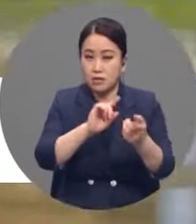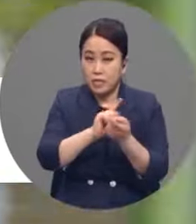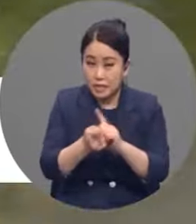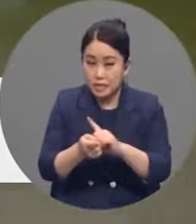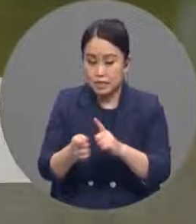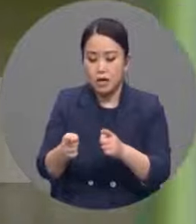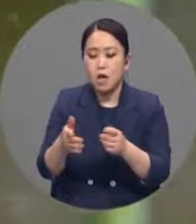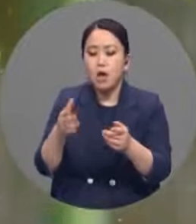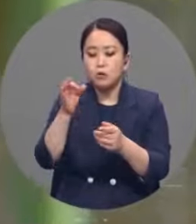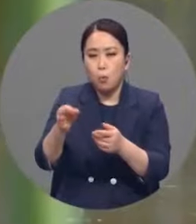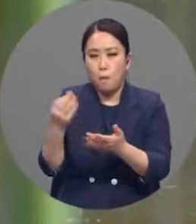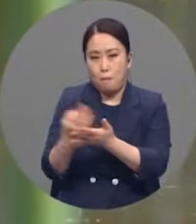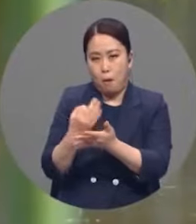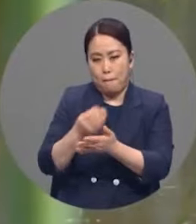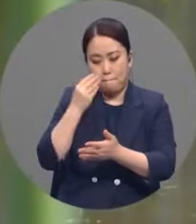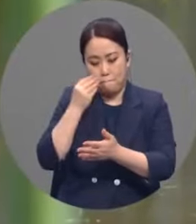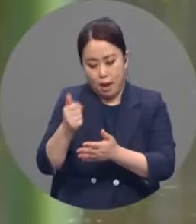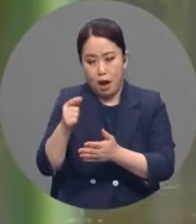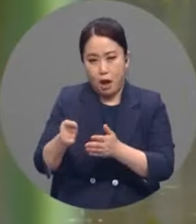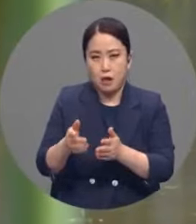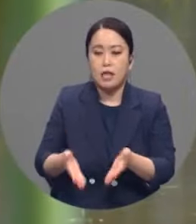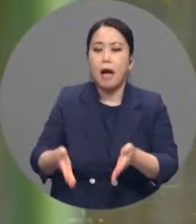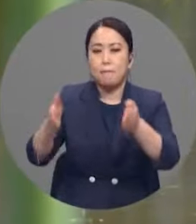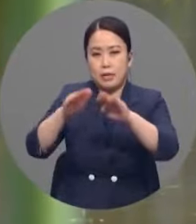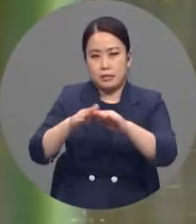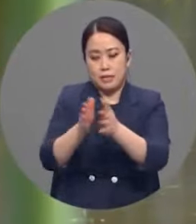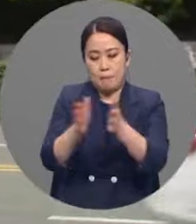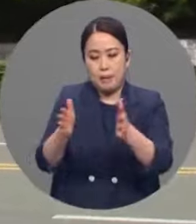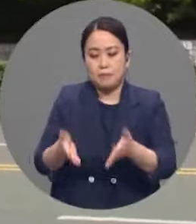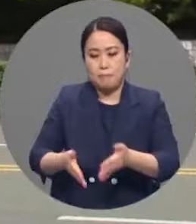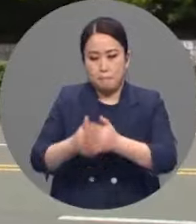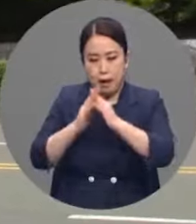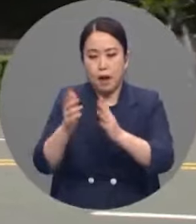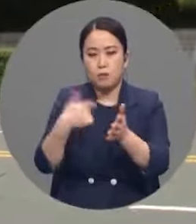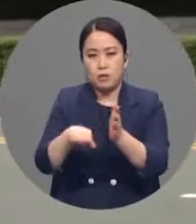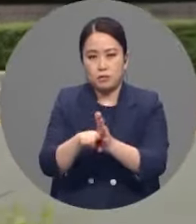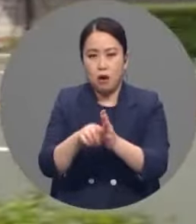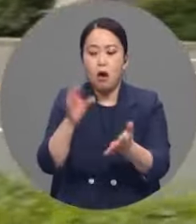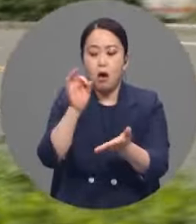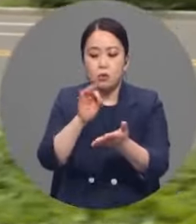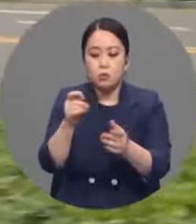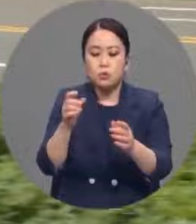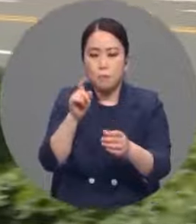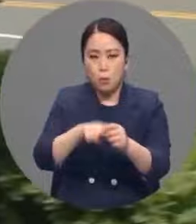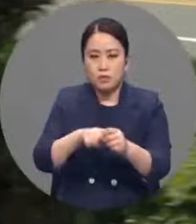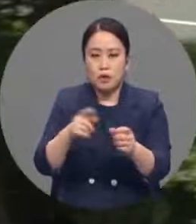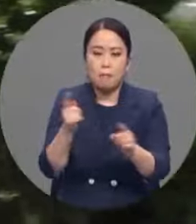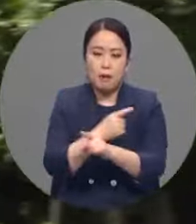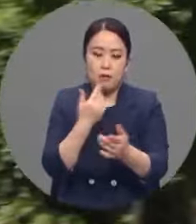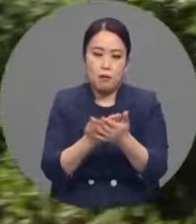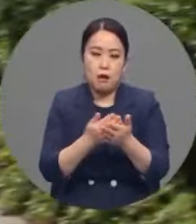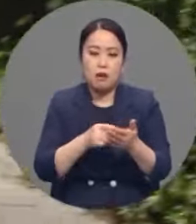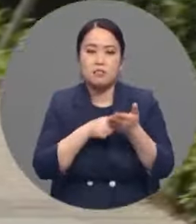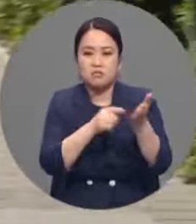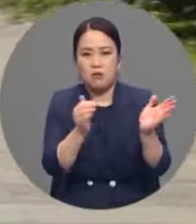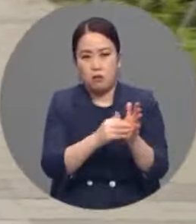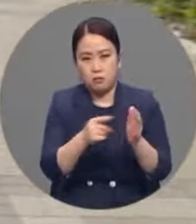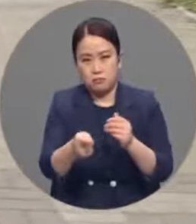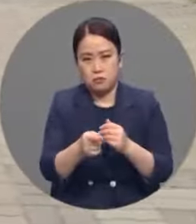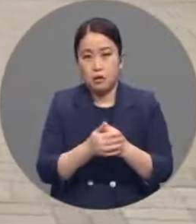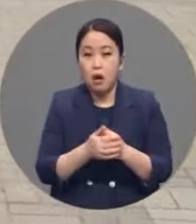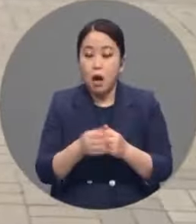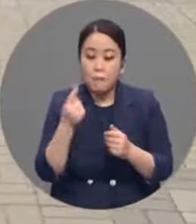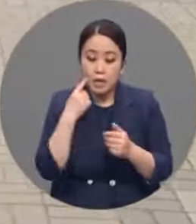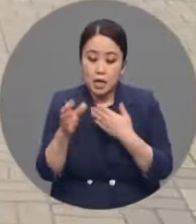되는 거주시설을 지을 수 있도록 용도를 바꿔달란 겁니다. 현재는 땅이 이렇게 나대지 상태인데요. 지구단위